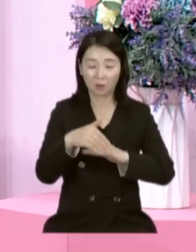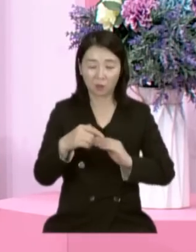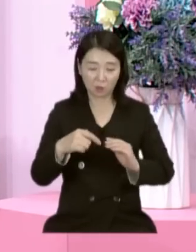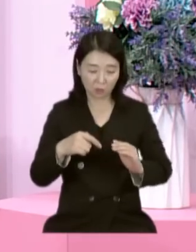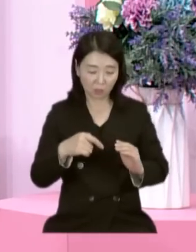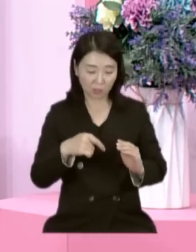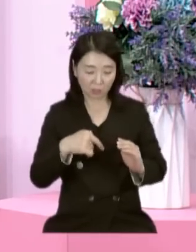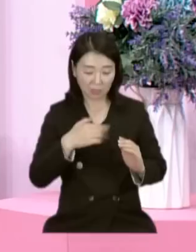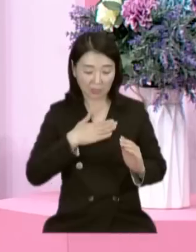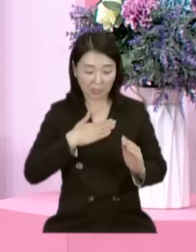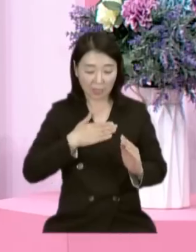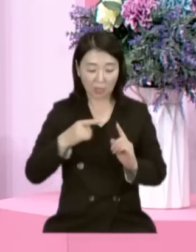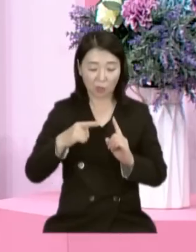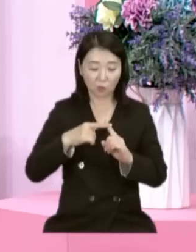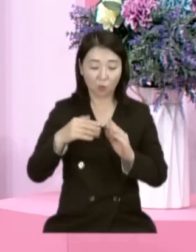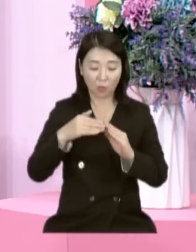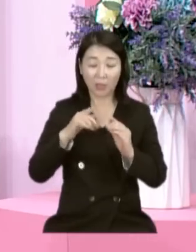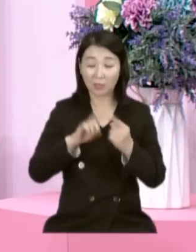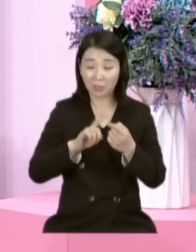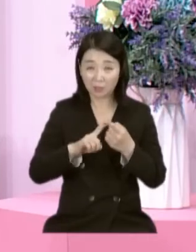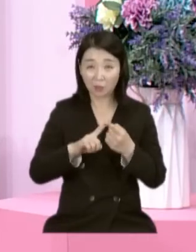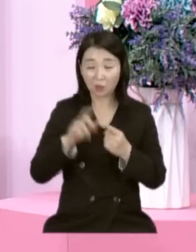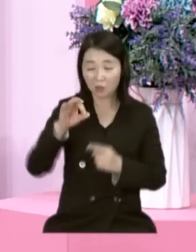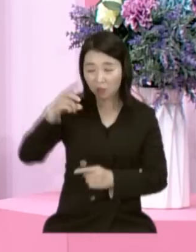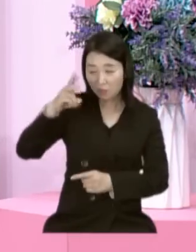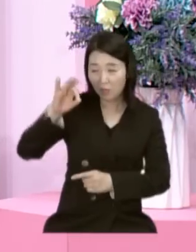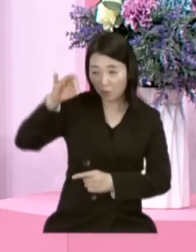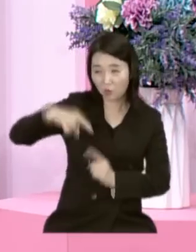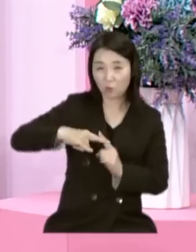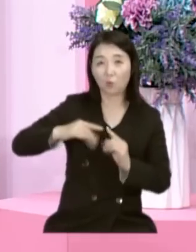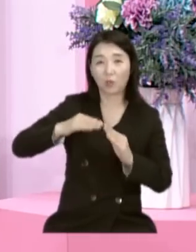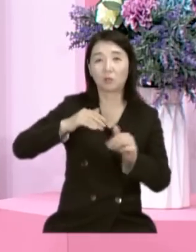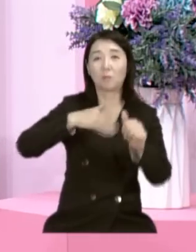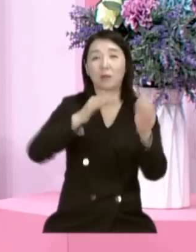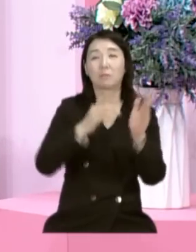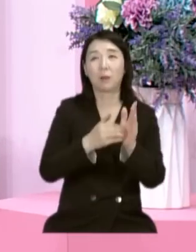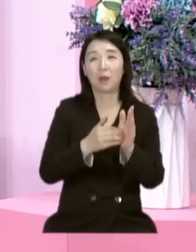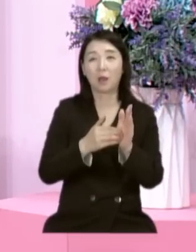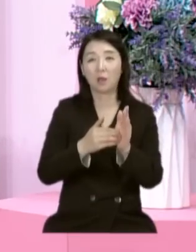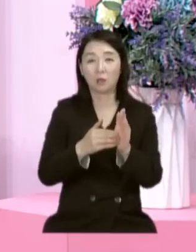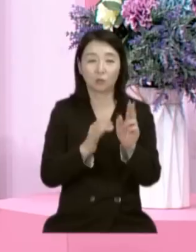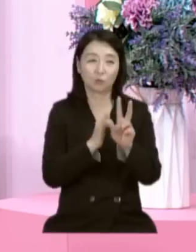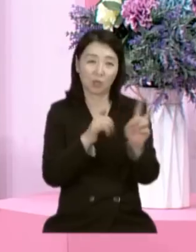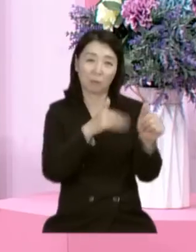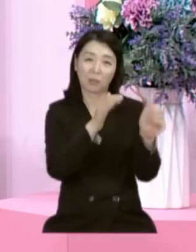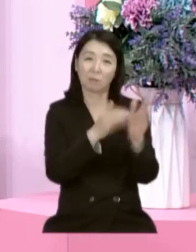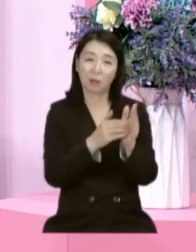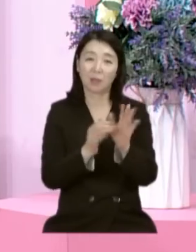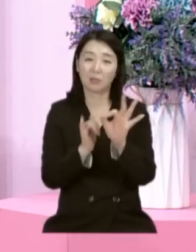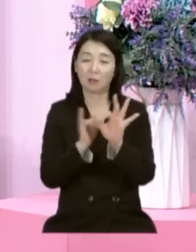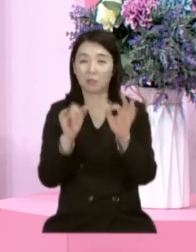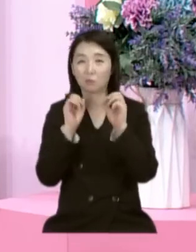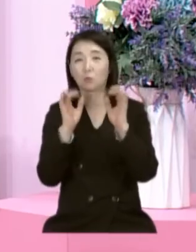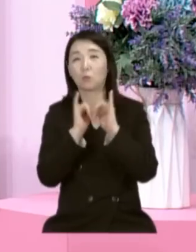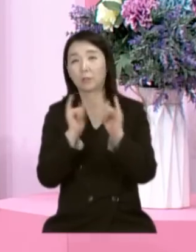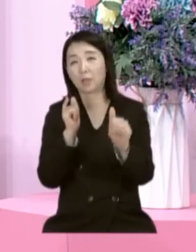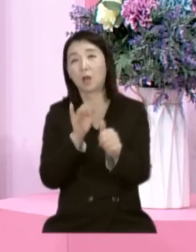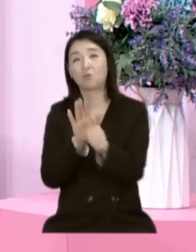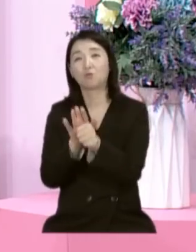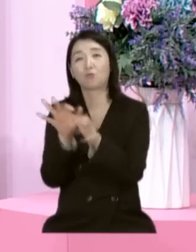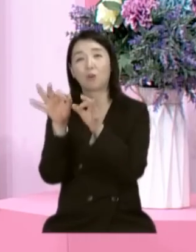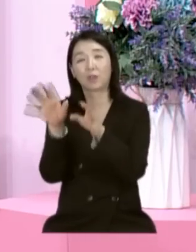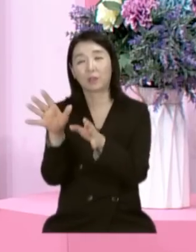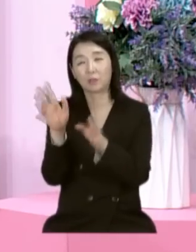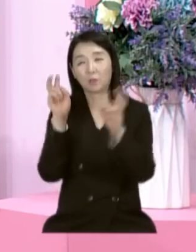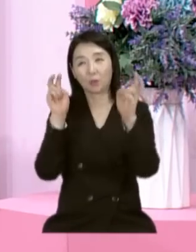하게 되고 네. 이렇게 해서 두 분을 선교사를 파송했고 열 분의 선교사를 이렇게 후원하는 기업으로